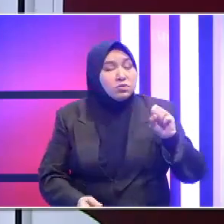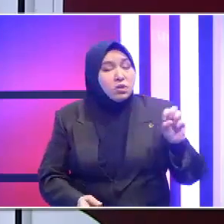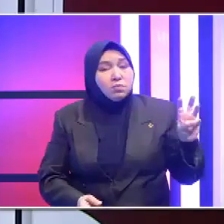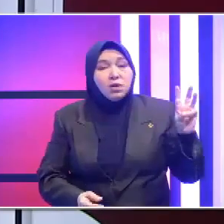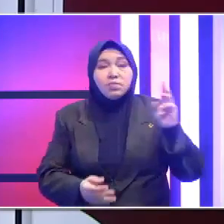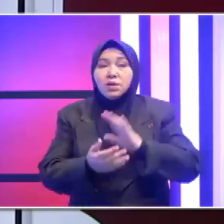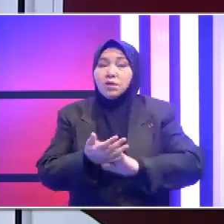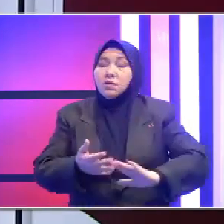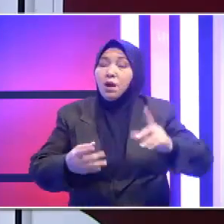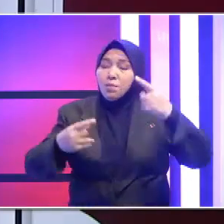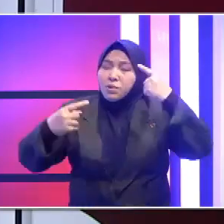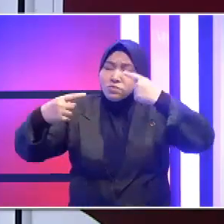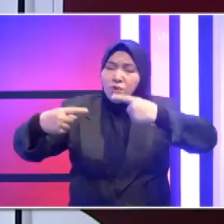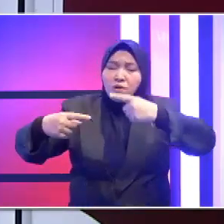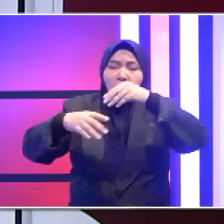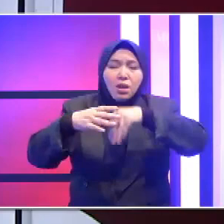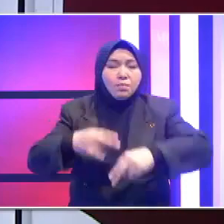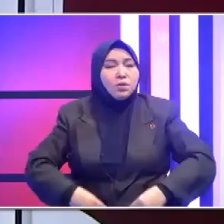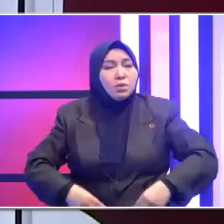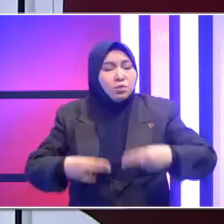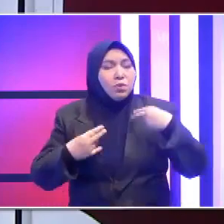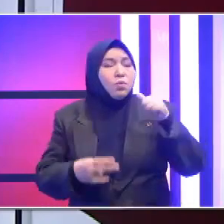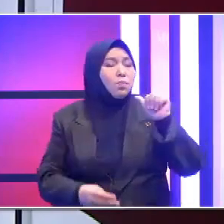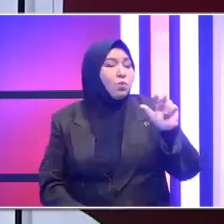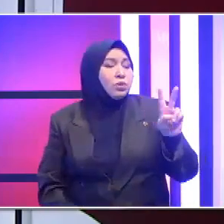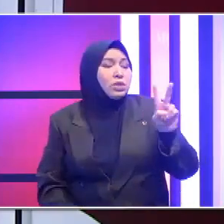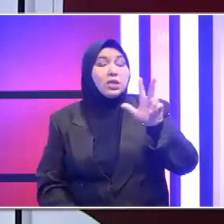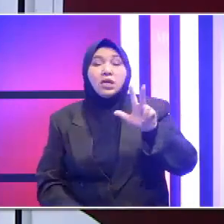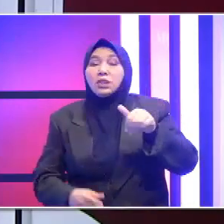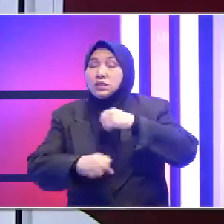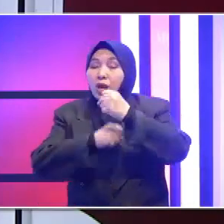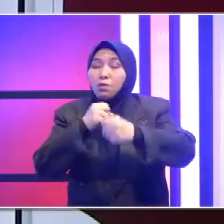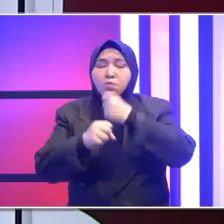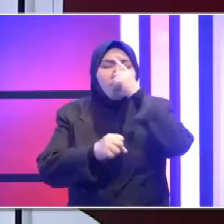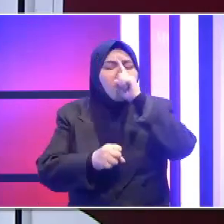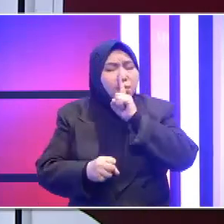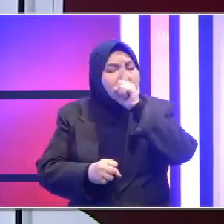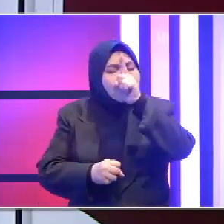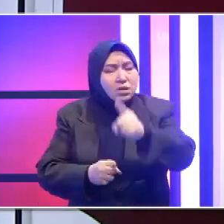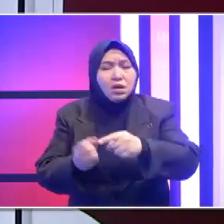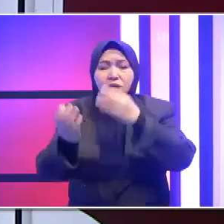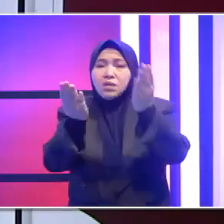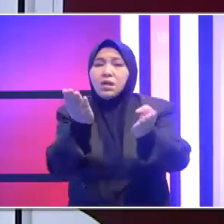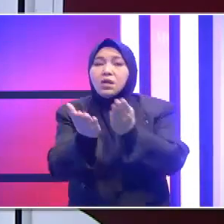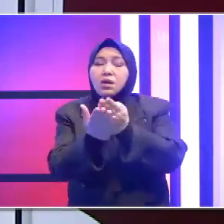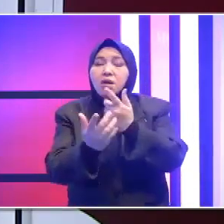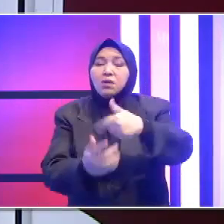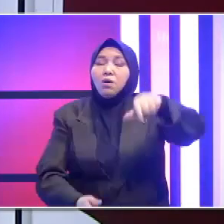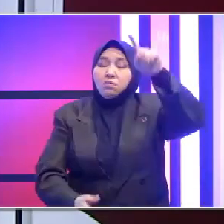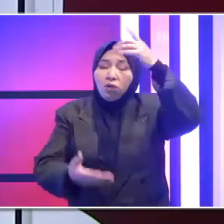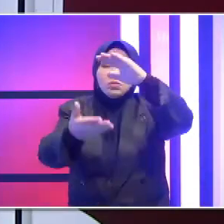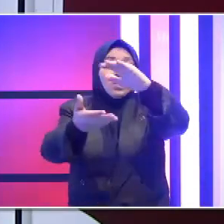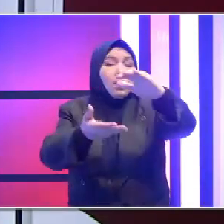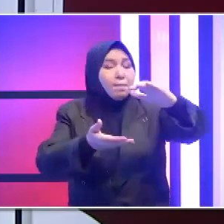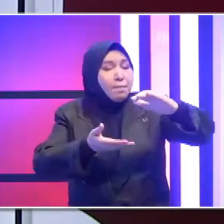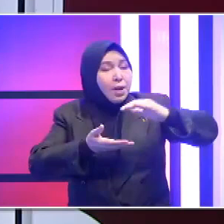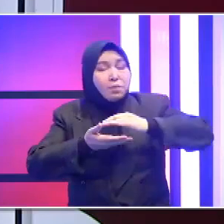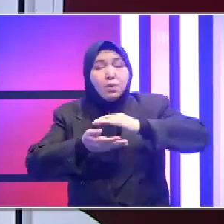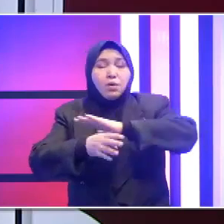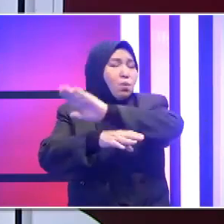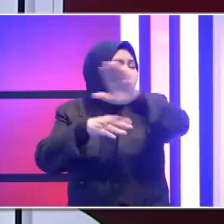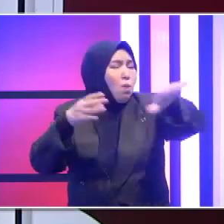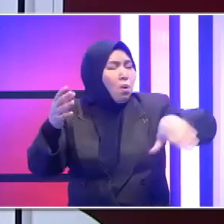wasallam yang berjuang dalam hidupnya selama 23 tahun untuk memastikan Hidayah daripada Allah ini sampai kepada